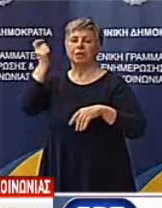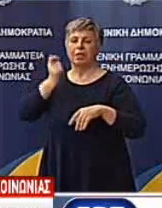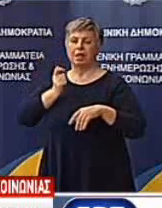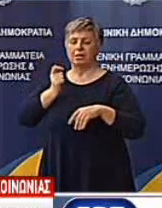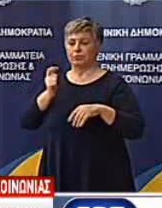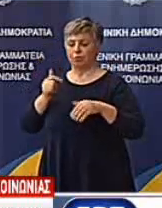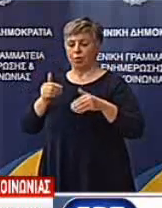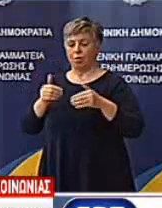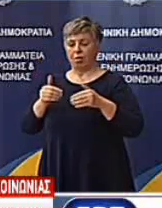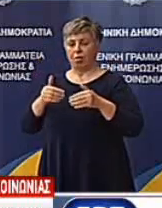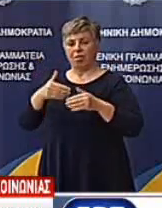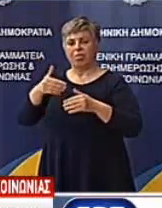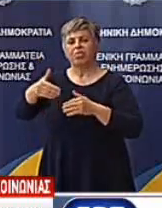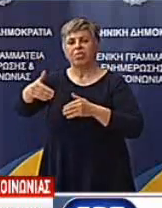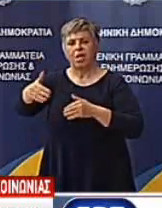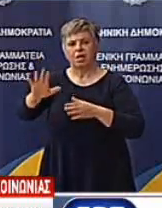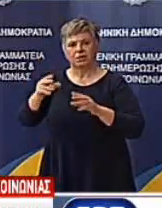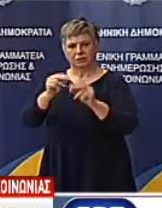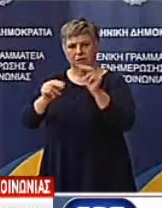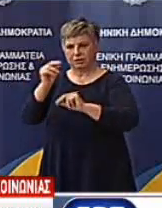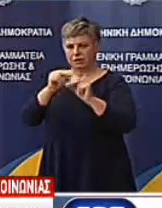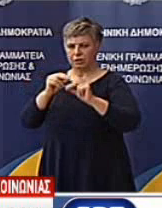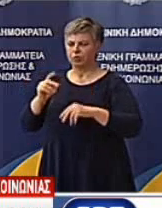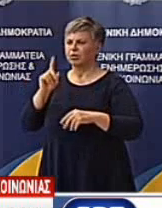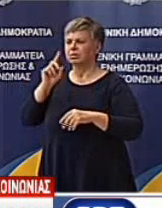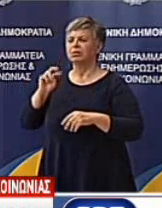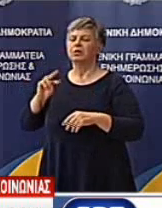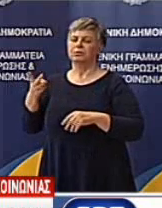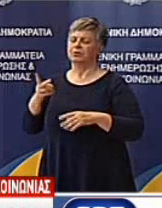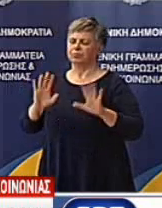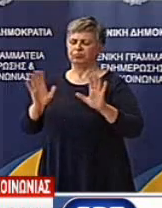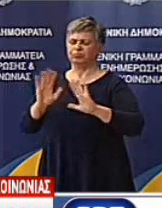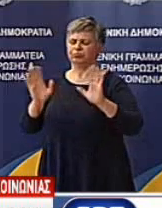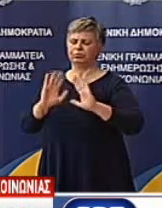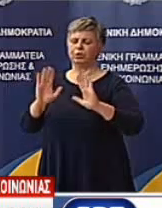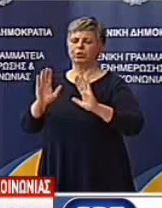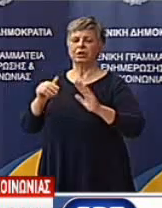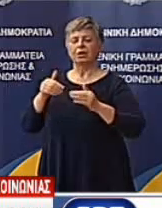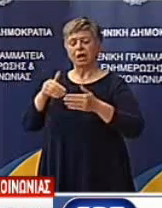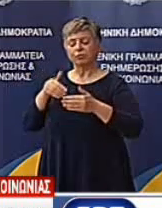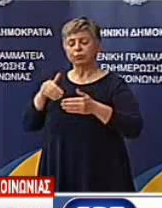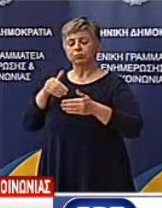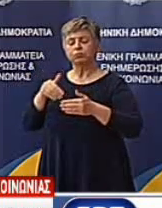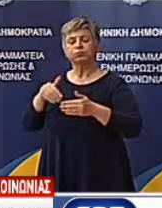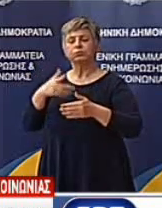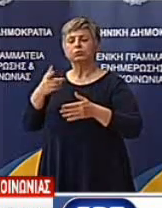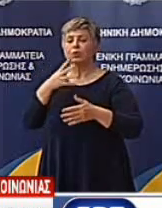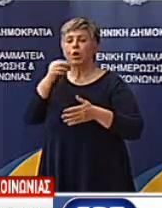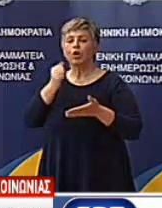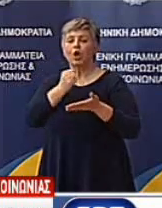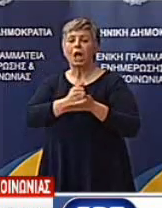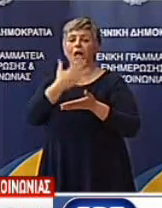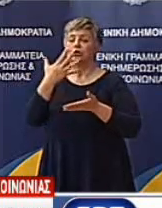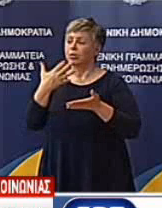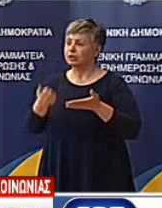όχι. Εξ όσων γνωρίζω, είναι στο κομμάτι της πρώτης αξιολόγησης και θα επιληθεί μέσα σε αυτό το